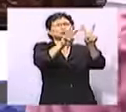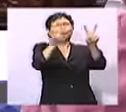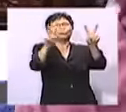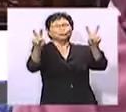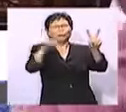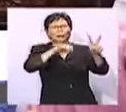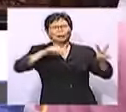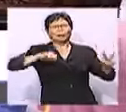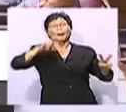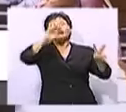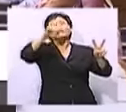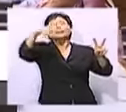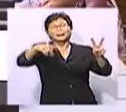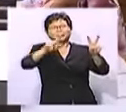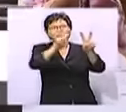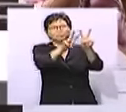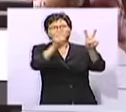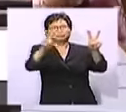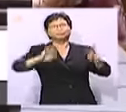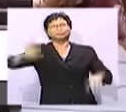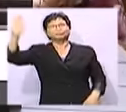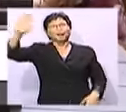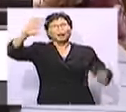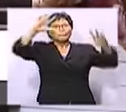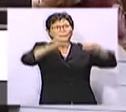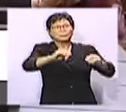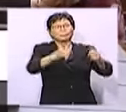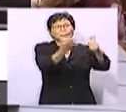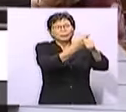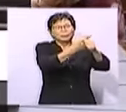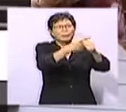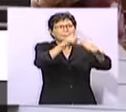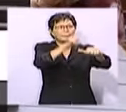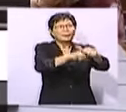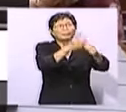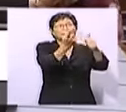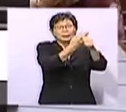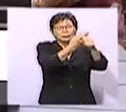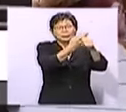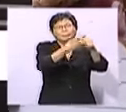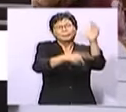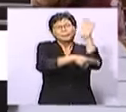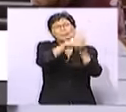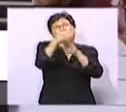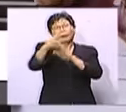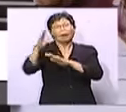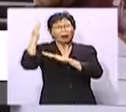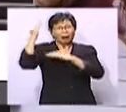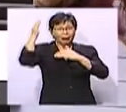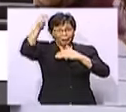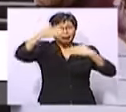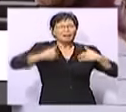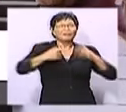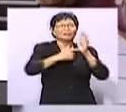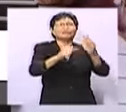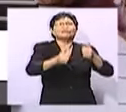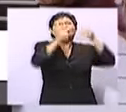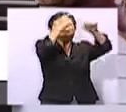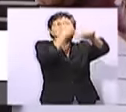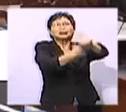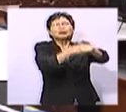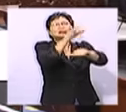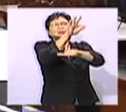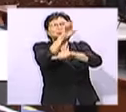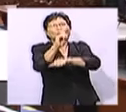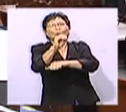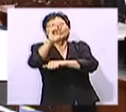222 anggota Parlimen. Mesyuarat pertama penggal pertama Parlimen ke-14 bakal menyaksikan penampilan julung kali